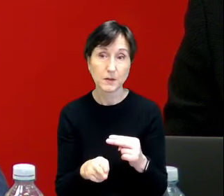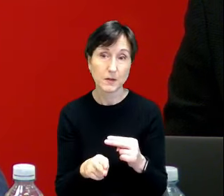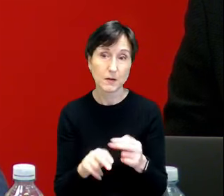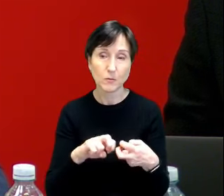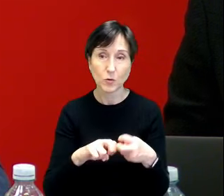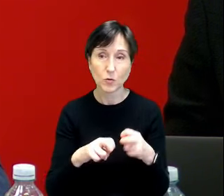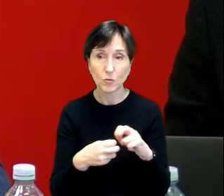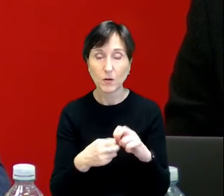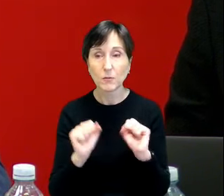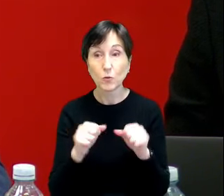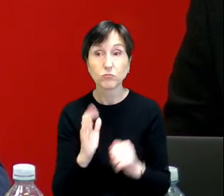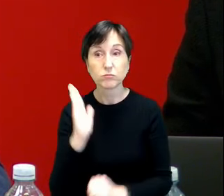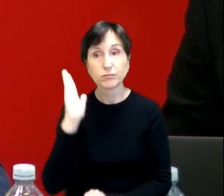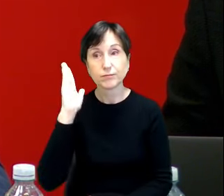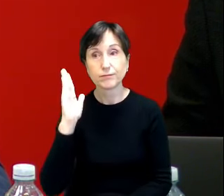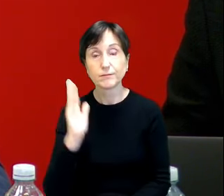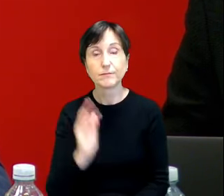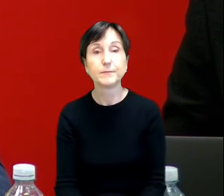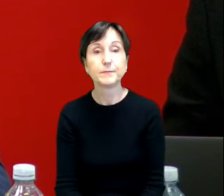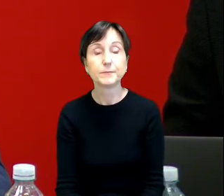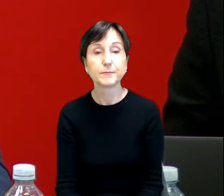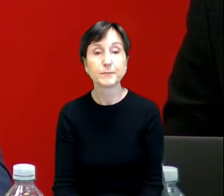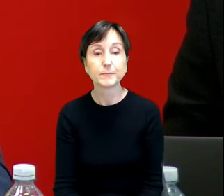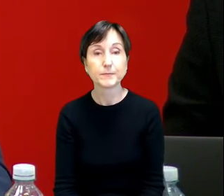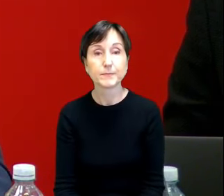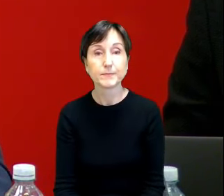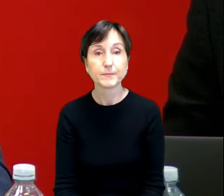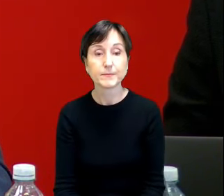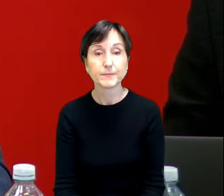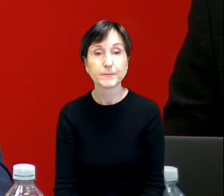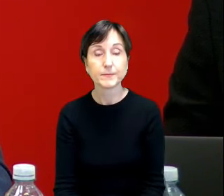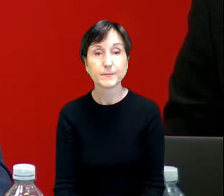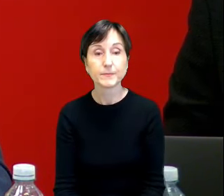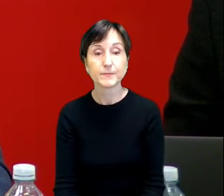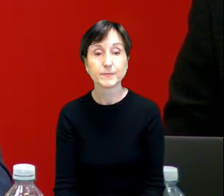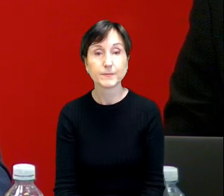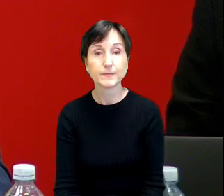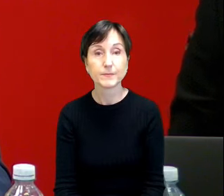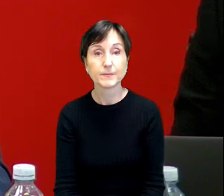techninę a a